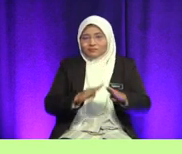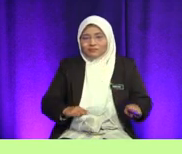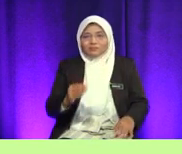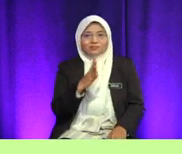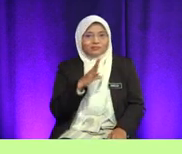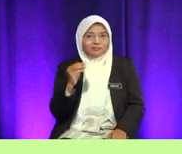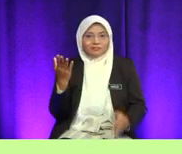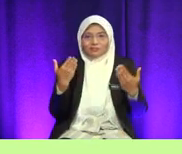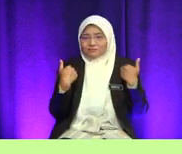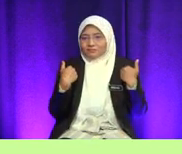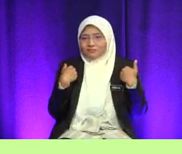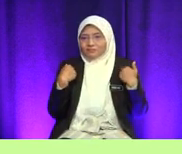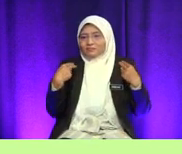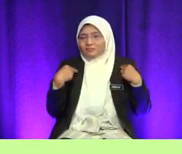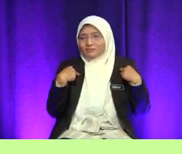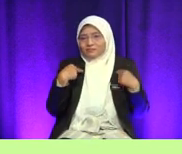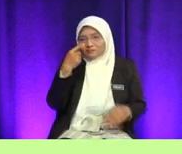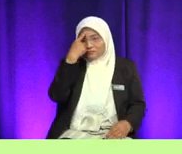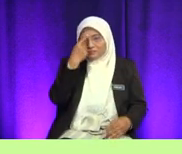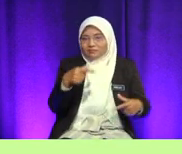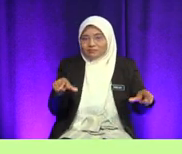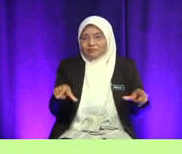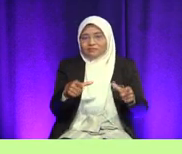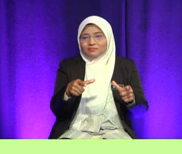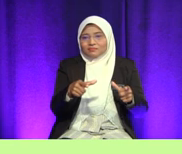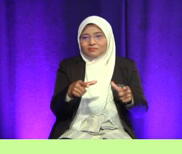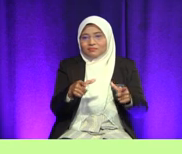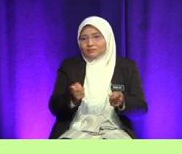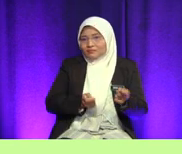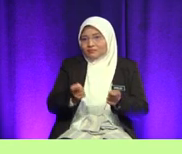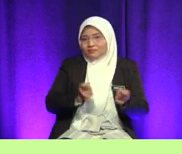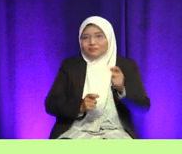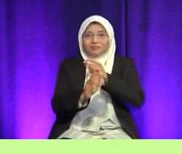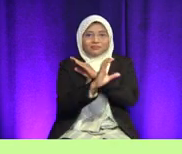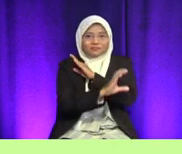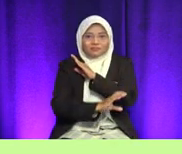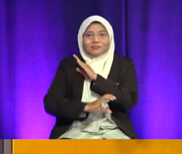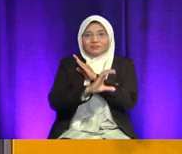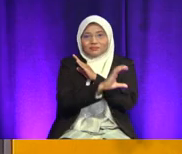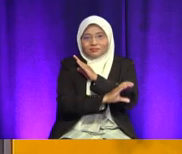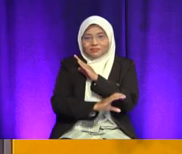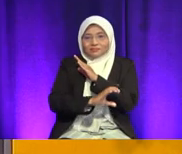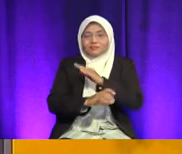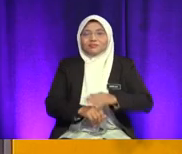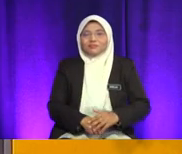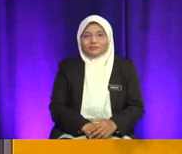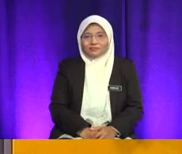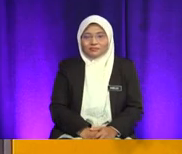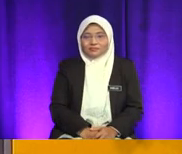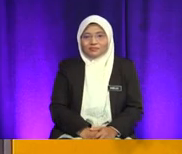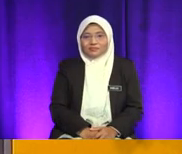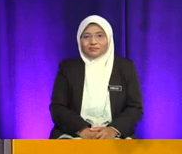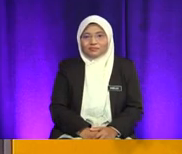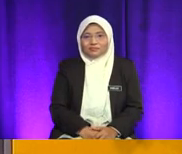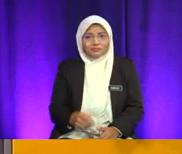untuk melaksanakan pemerintahan dan pun takbiran negara itu tak Refan secara menyeluruh tapi kita